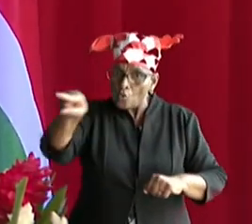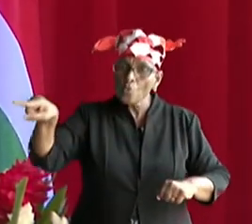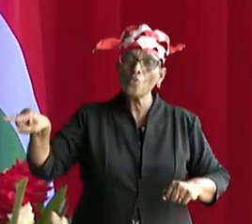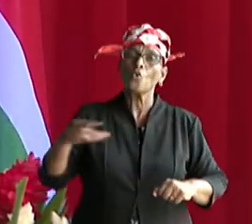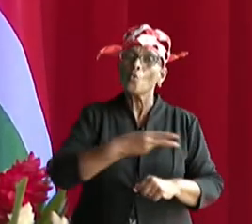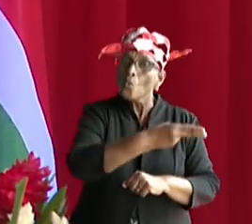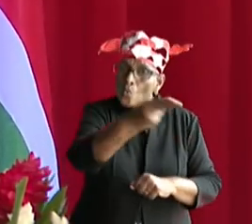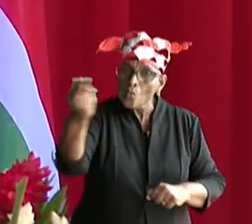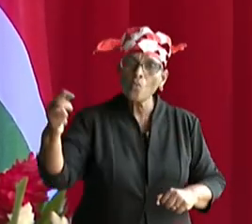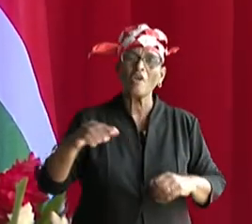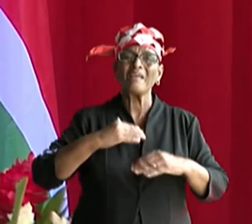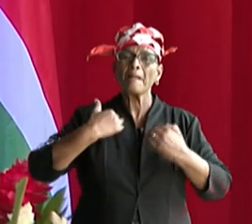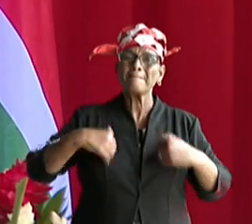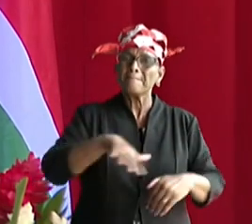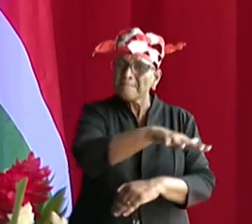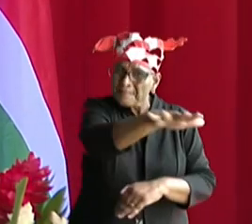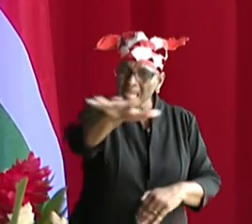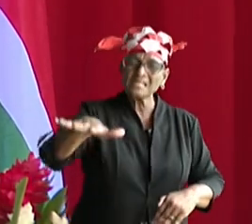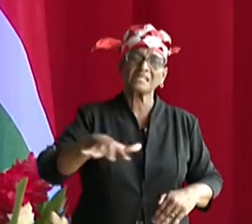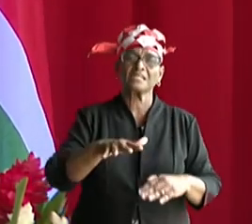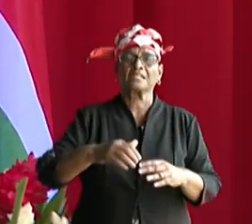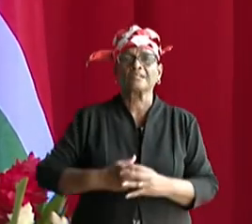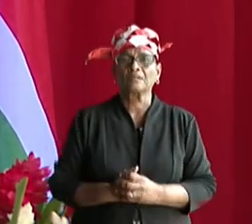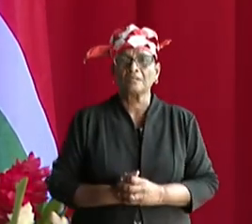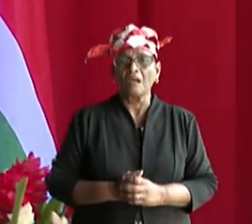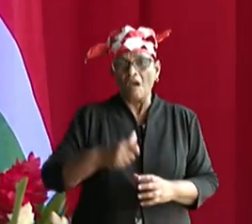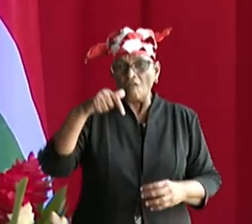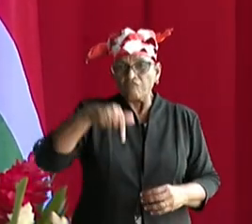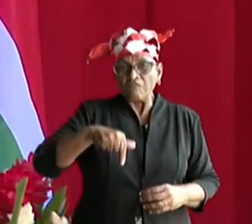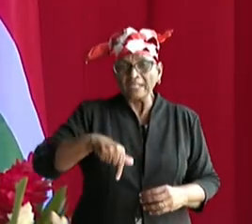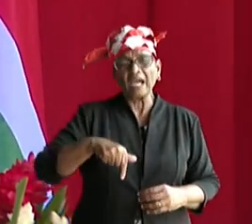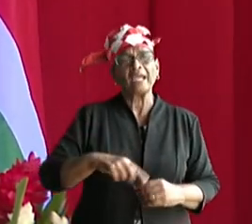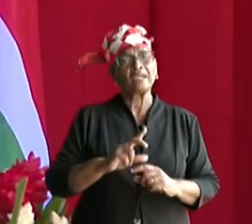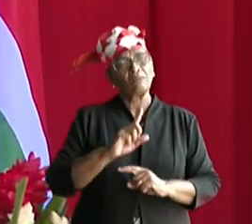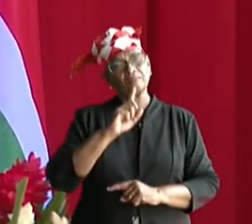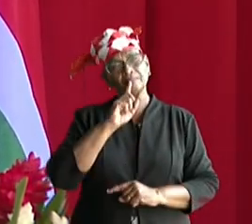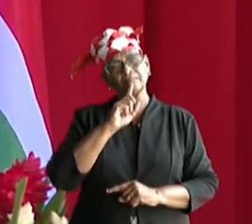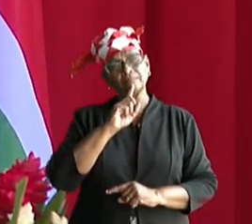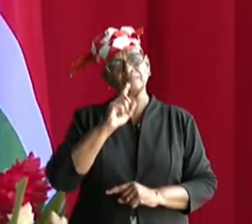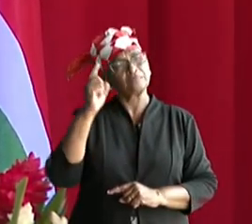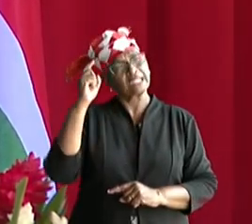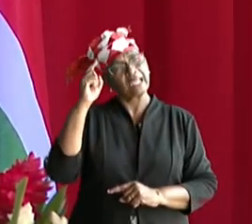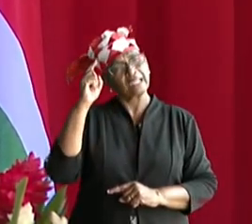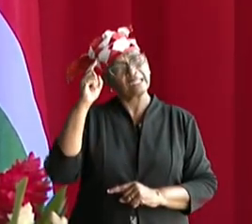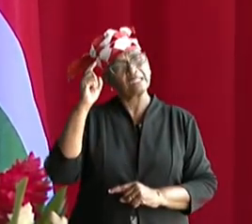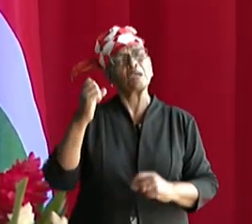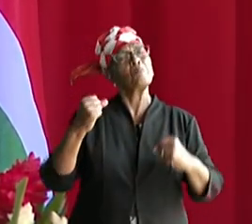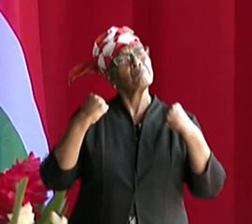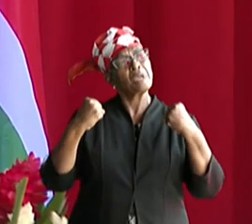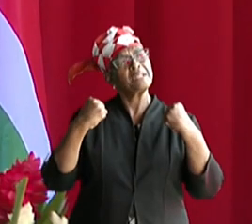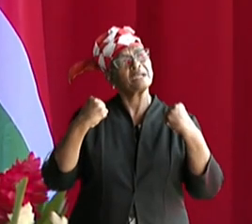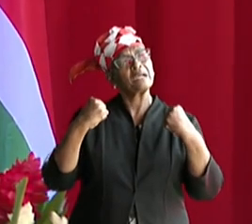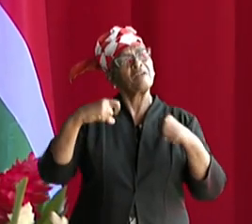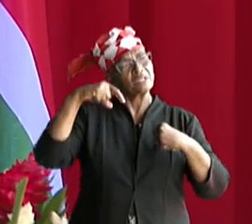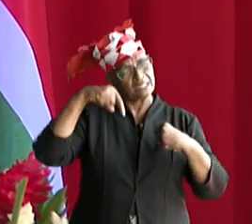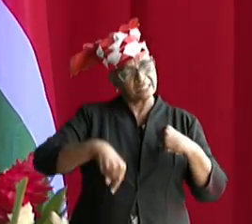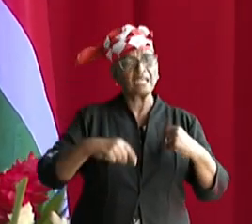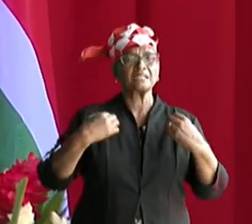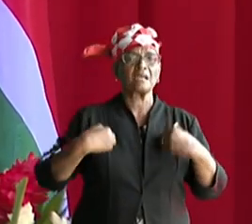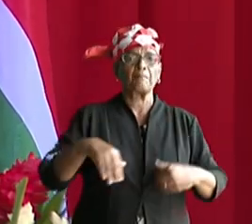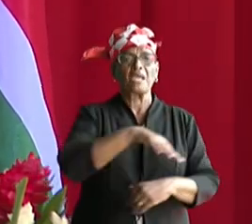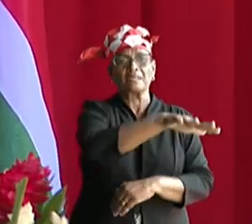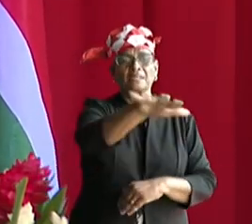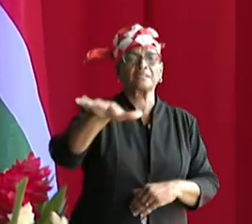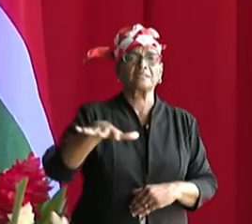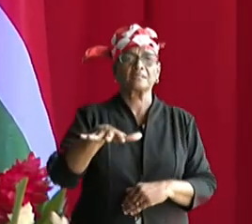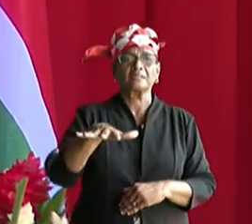het volk. Ik wil vandaag stilstaan bij de kracht van dit volk. De